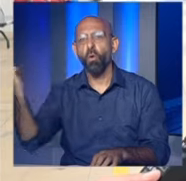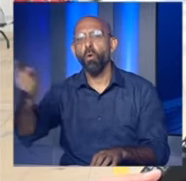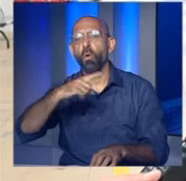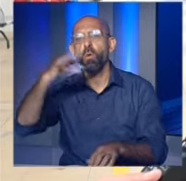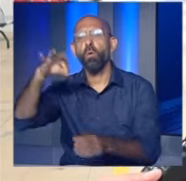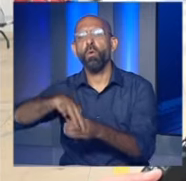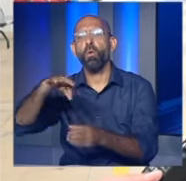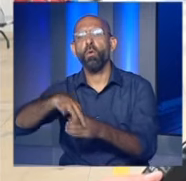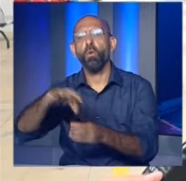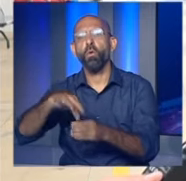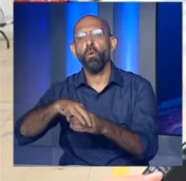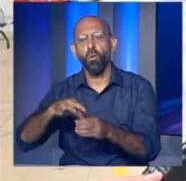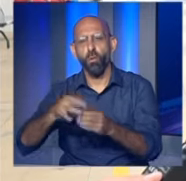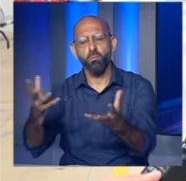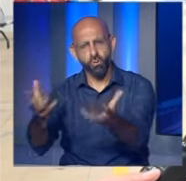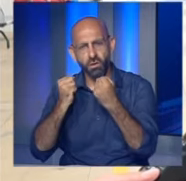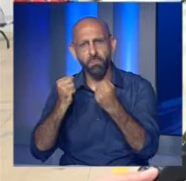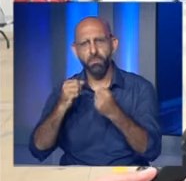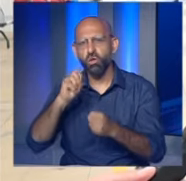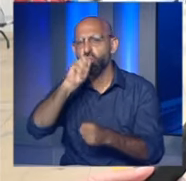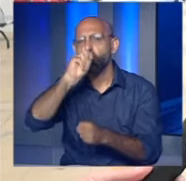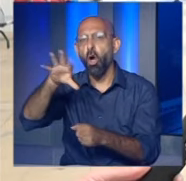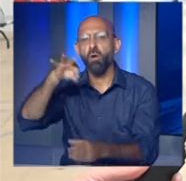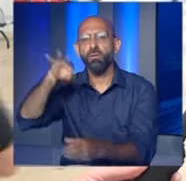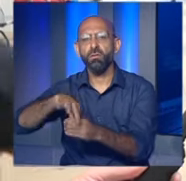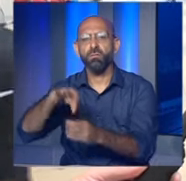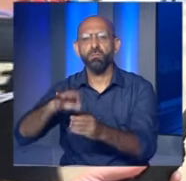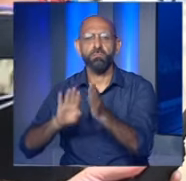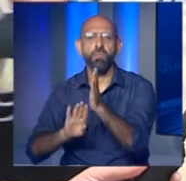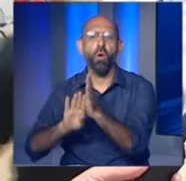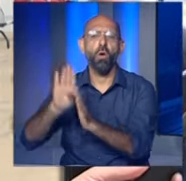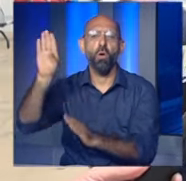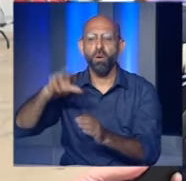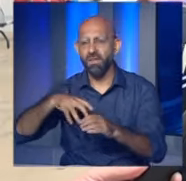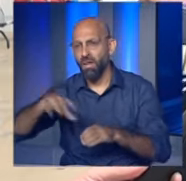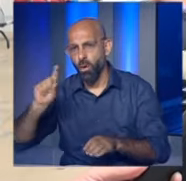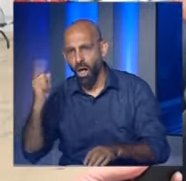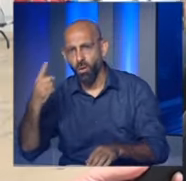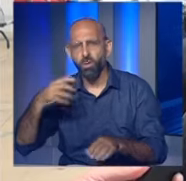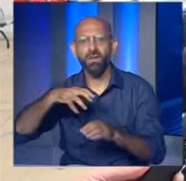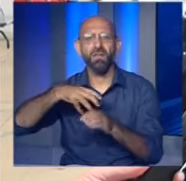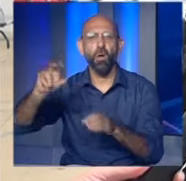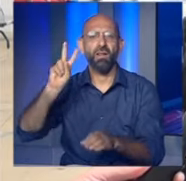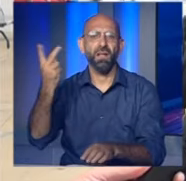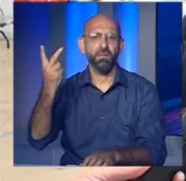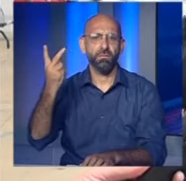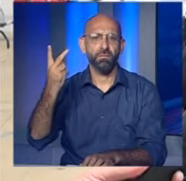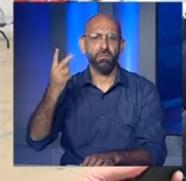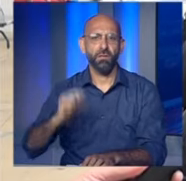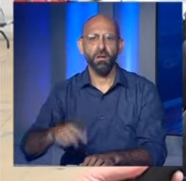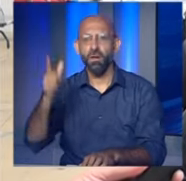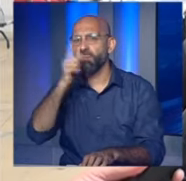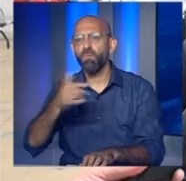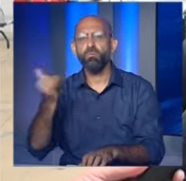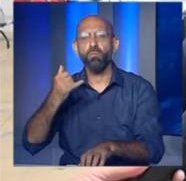نص الناخبين على الدوره العاشره على الدائره العاشره بقى بالنسبه لنا اذا بقدر نجيب عدد اصوات كثير